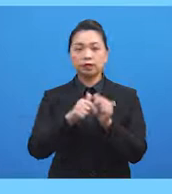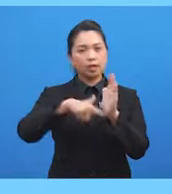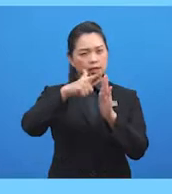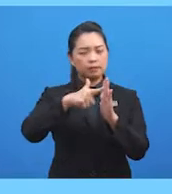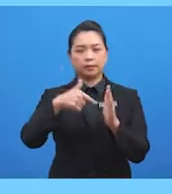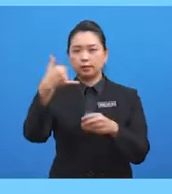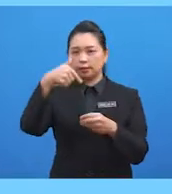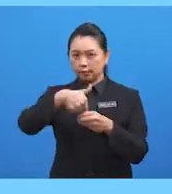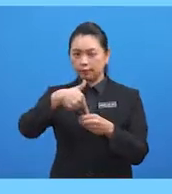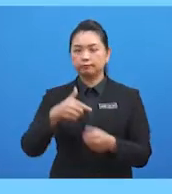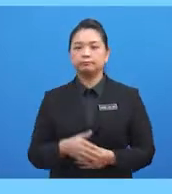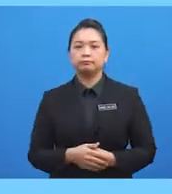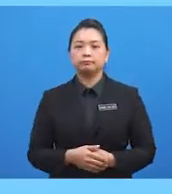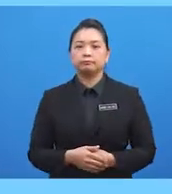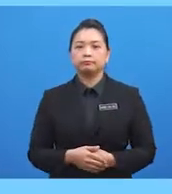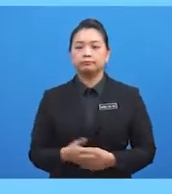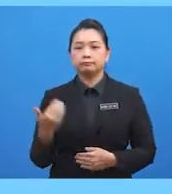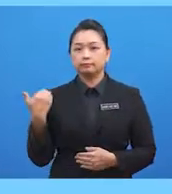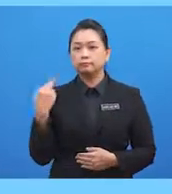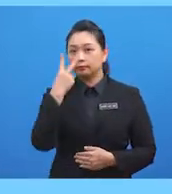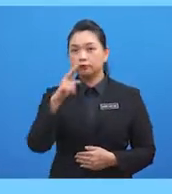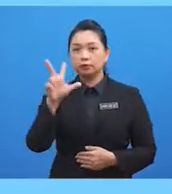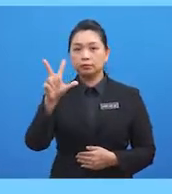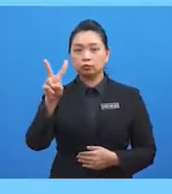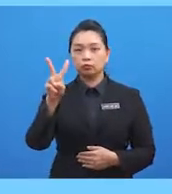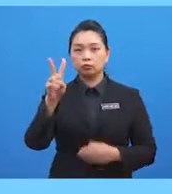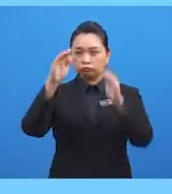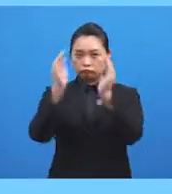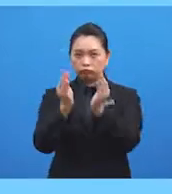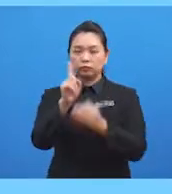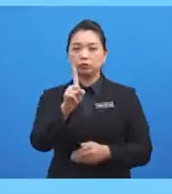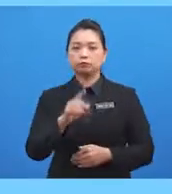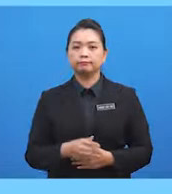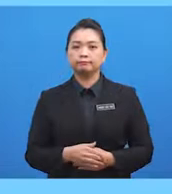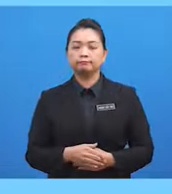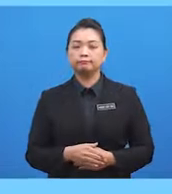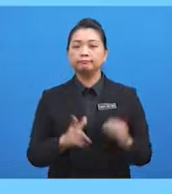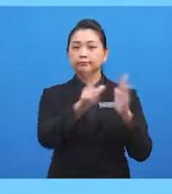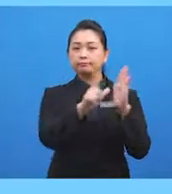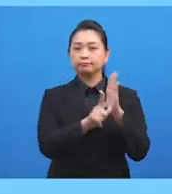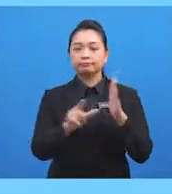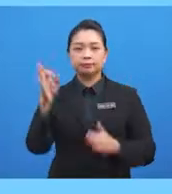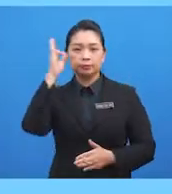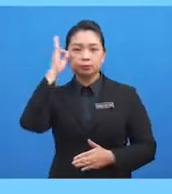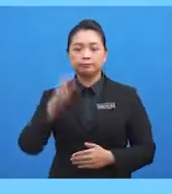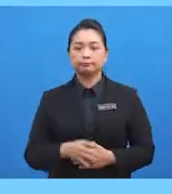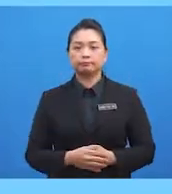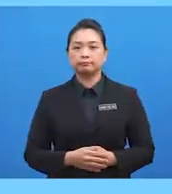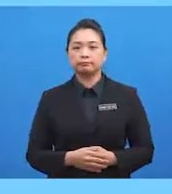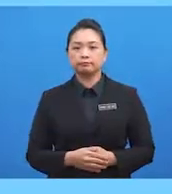dekat. Perkara 32 Sub Perkara 1 Perlembagaan